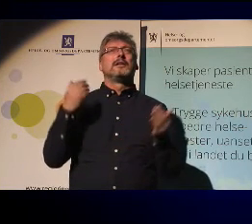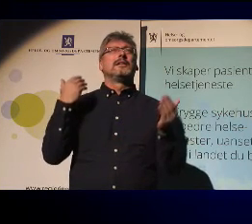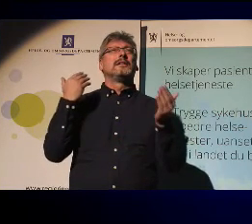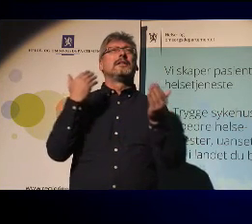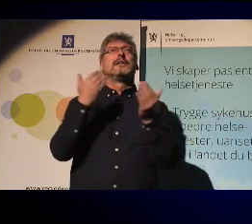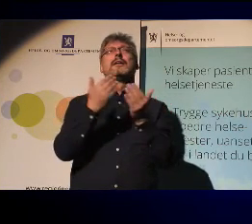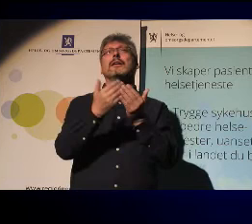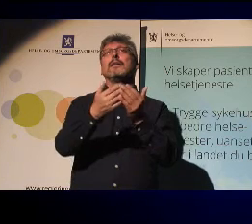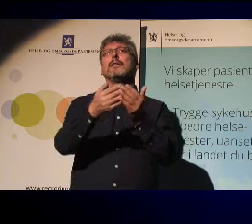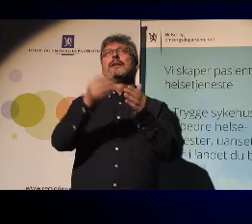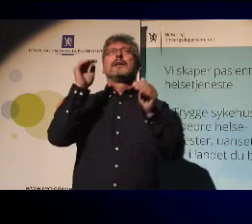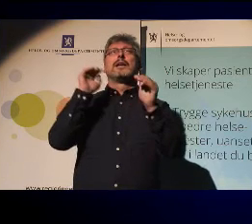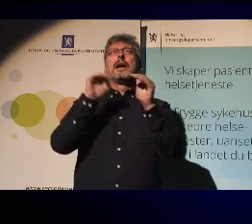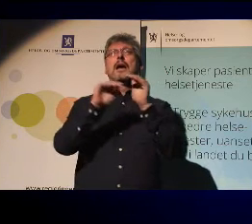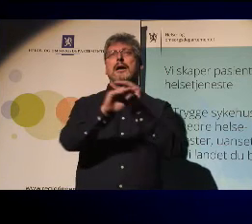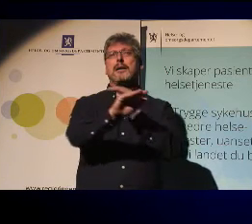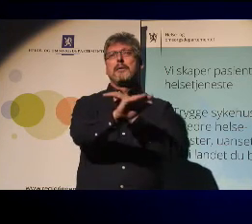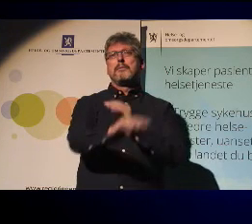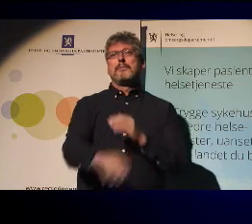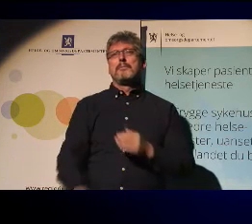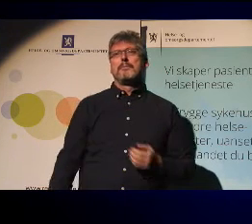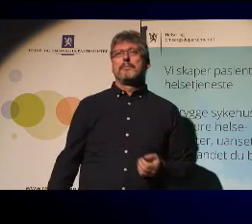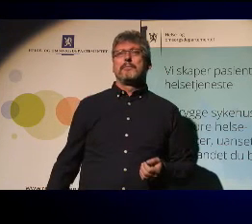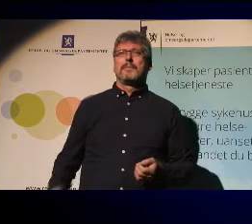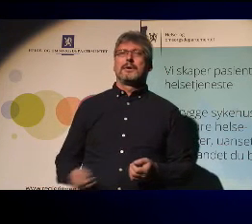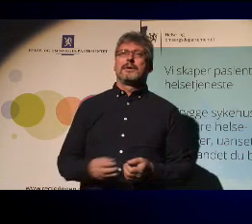till mitt hem.